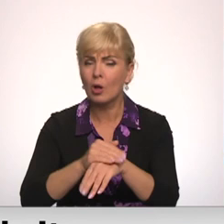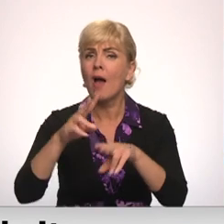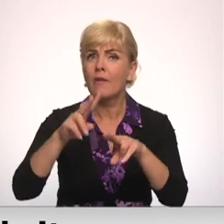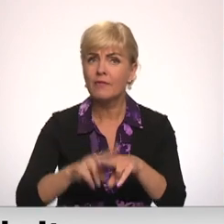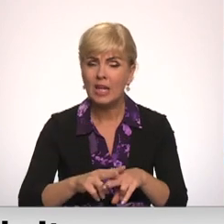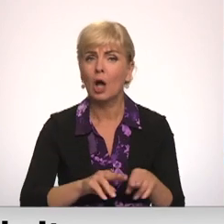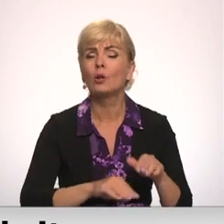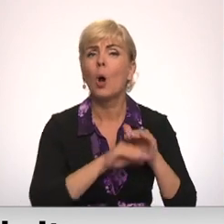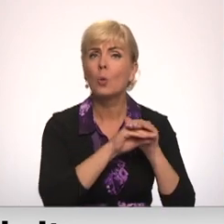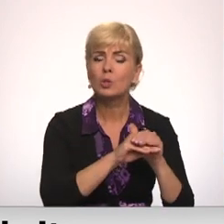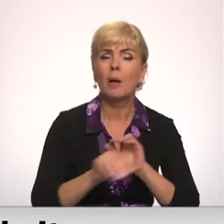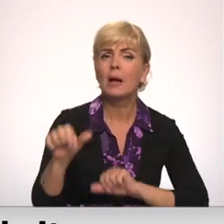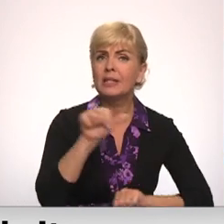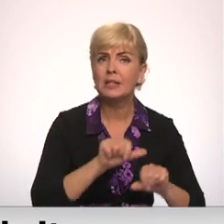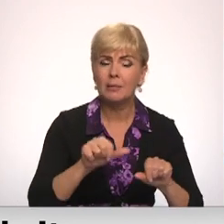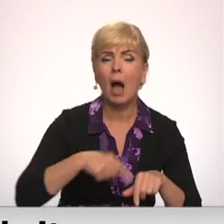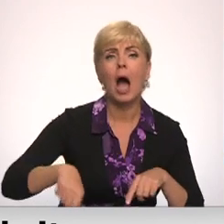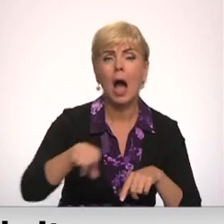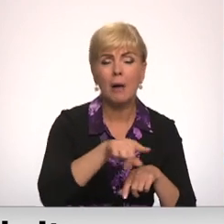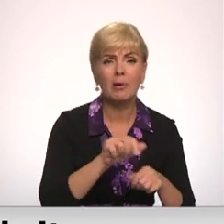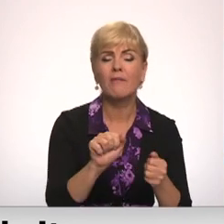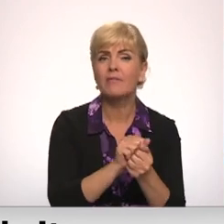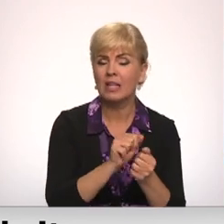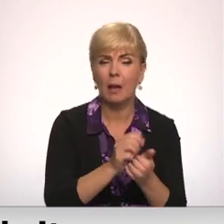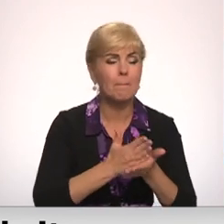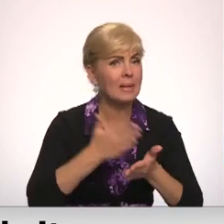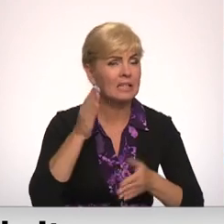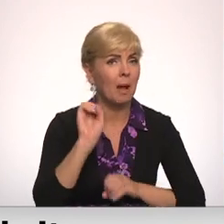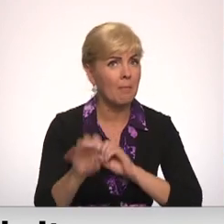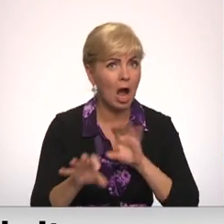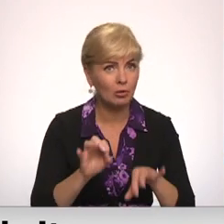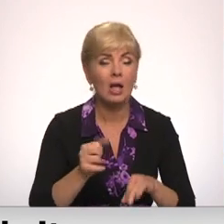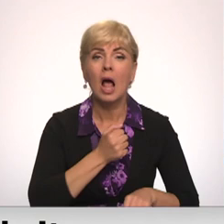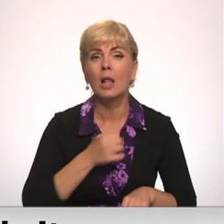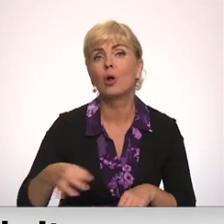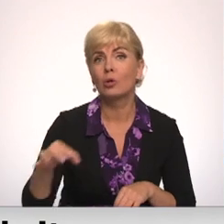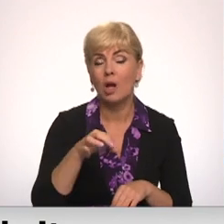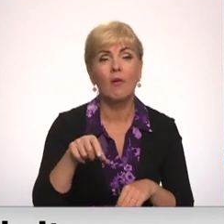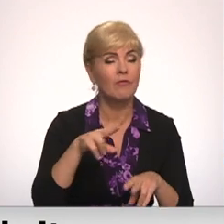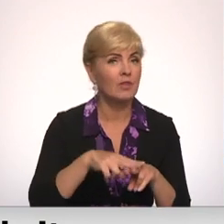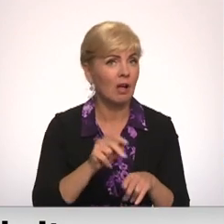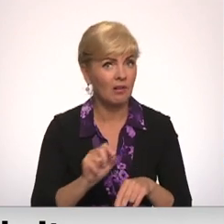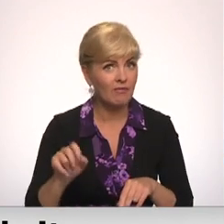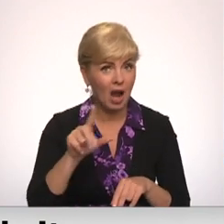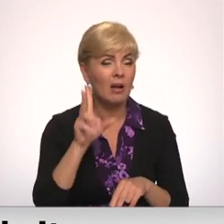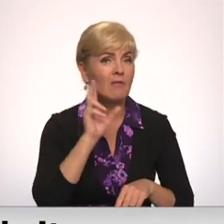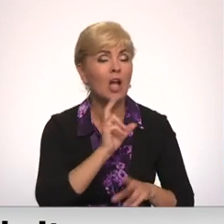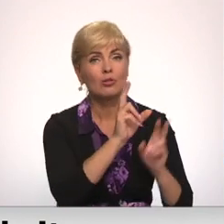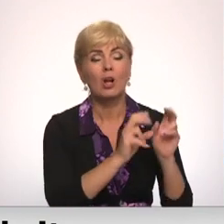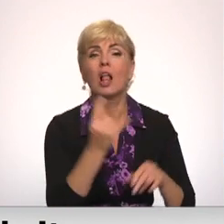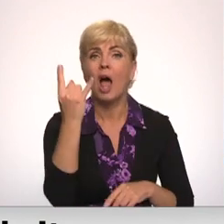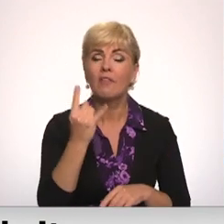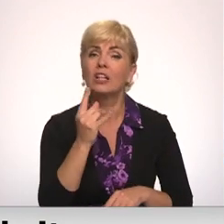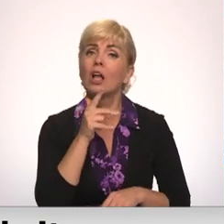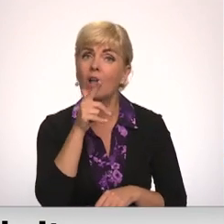tiek uzglabāti ķīmiski un apkārtējai videi bīstami atkritumi. Latgales reģionā šādas vietas ir pat vairākas – vecas ražotnes Līvānos,